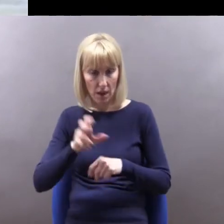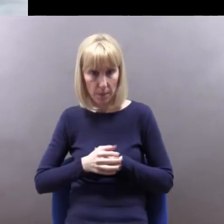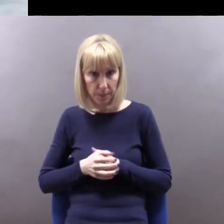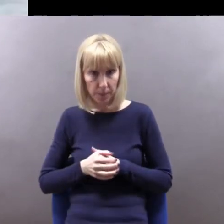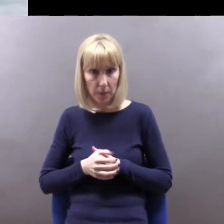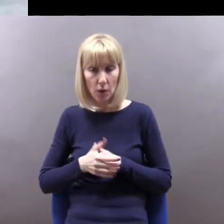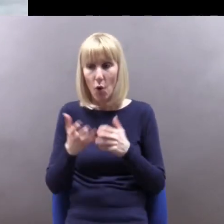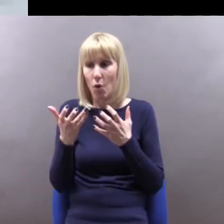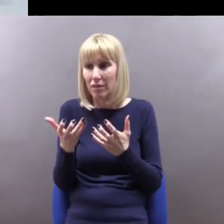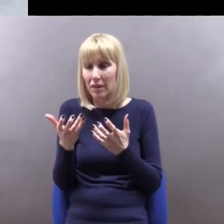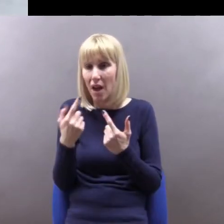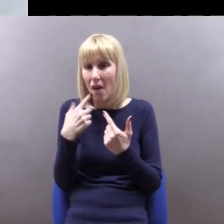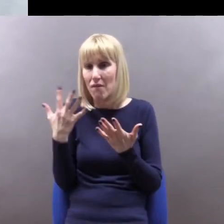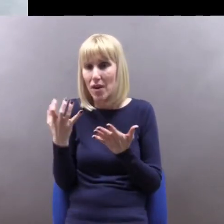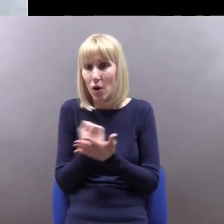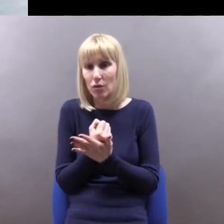to woli zastosować